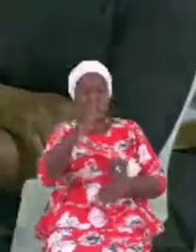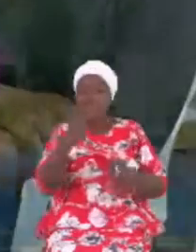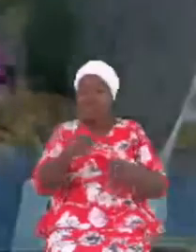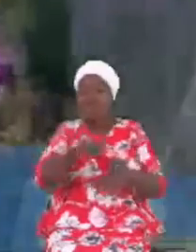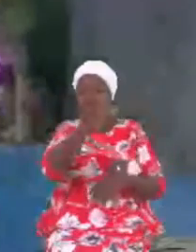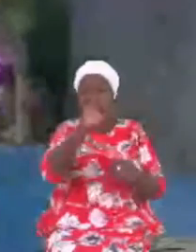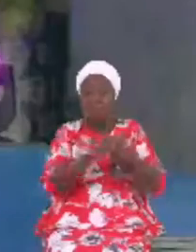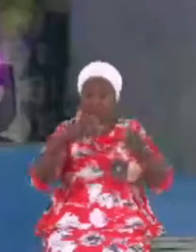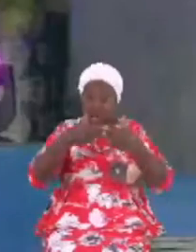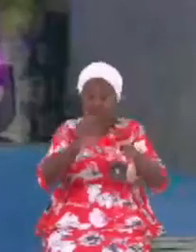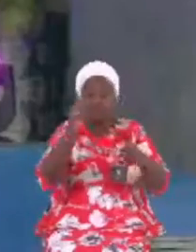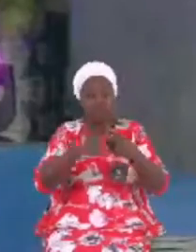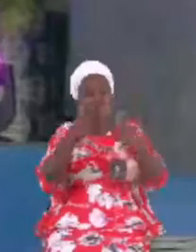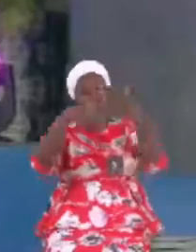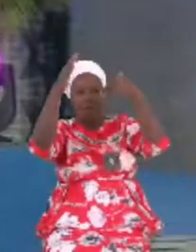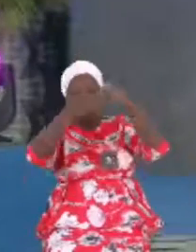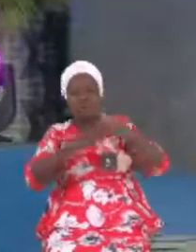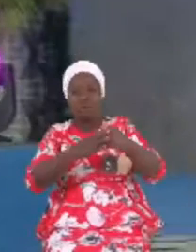Le voyage qui conduit au ciel.